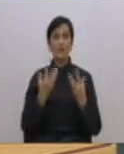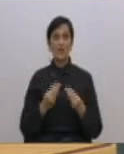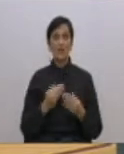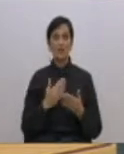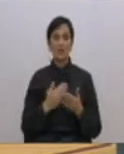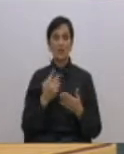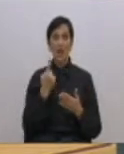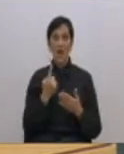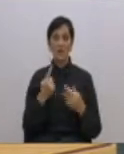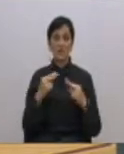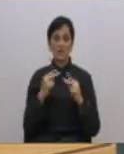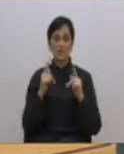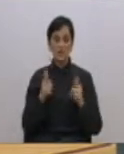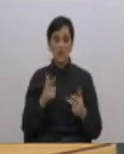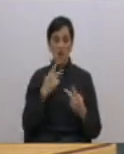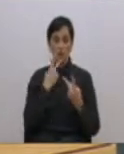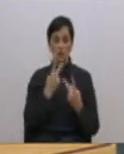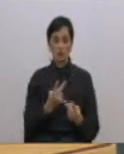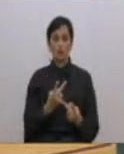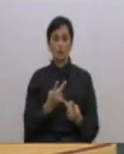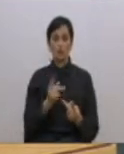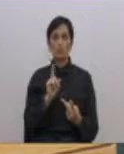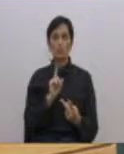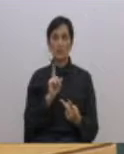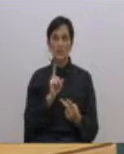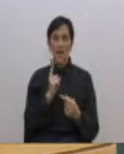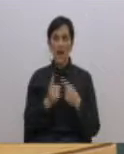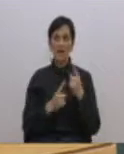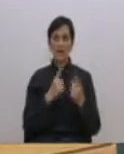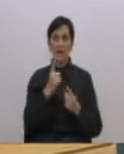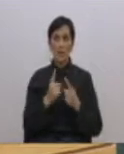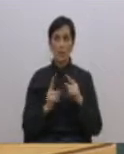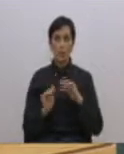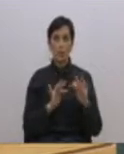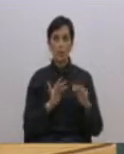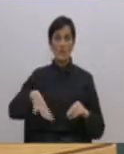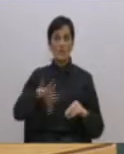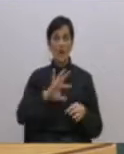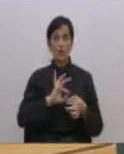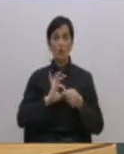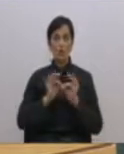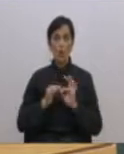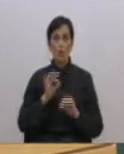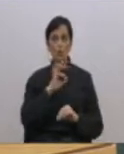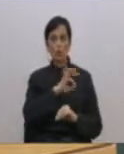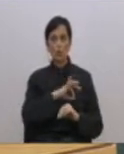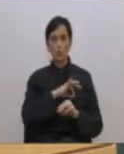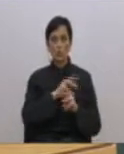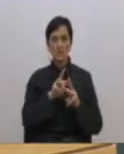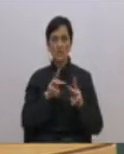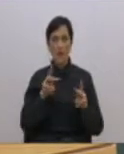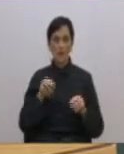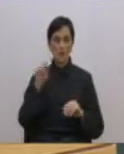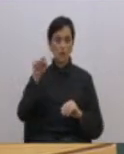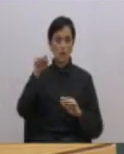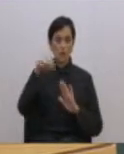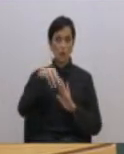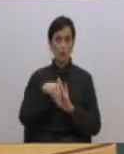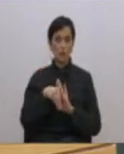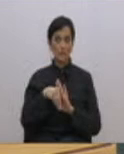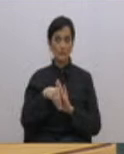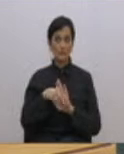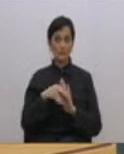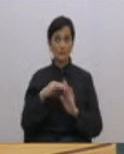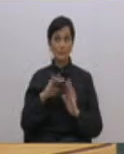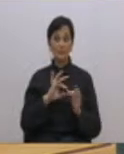verti dasturi imisa tu ra reformevi mim dinare obs, koje panaši da kong justicis sa ministroši.